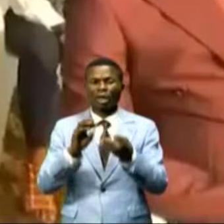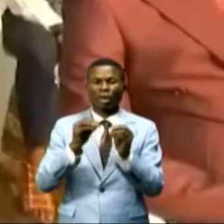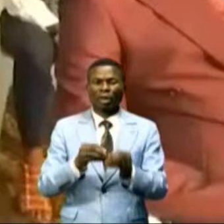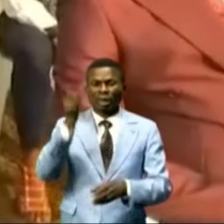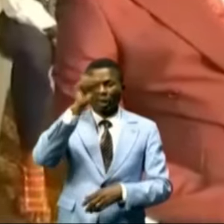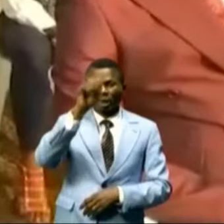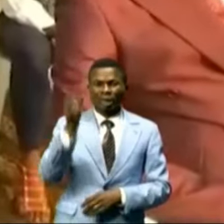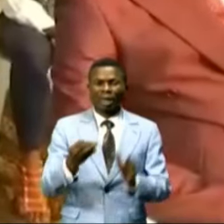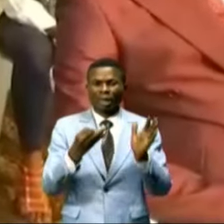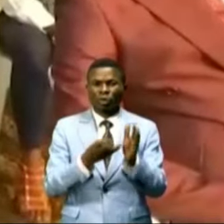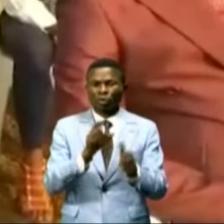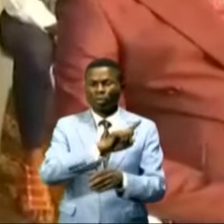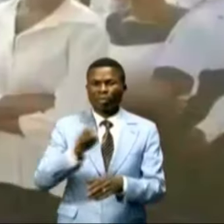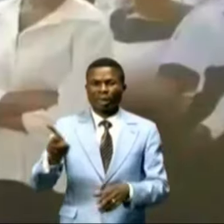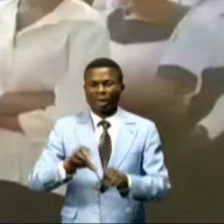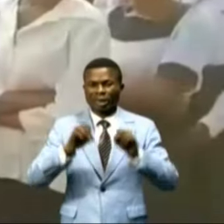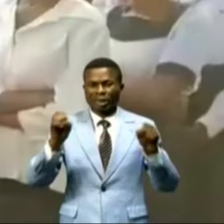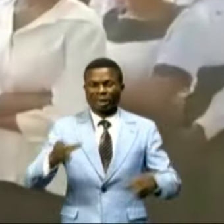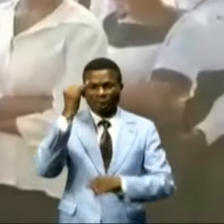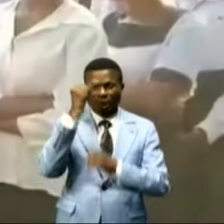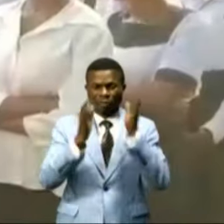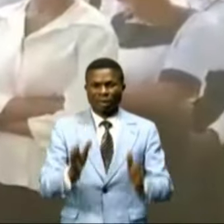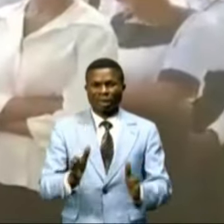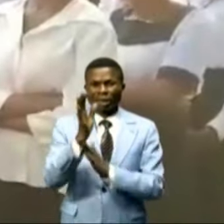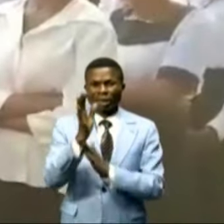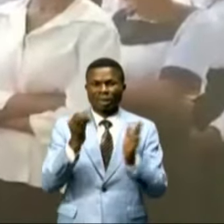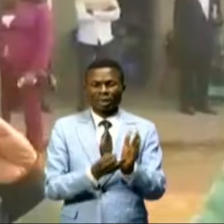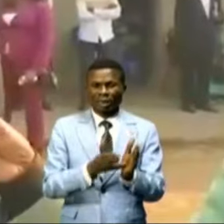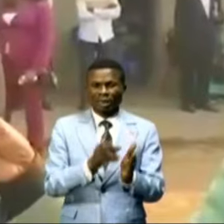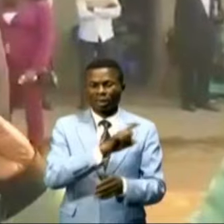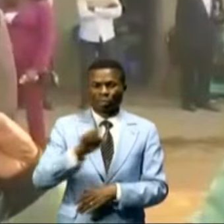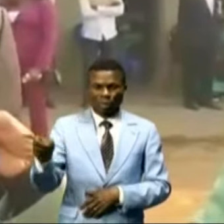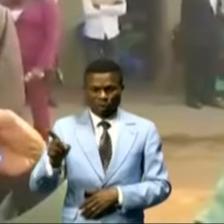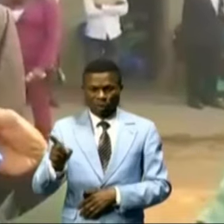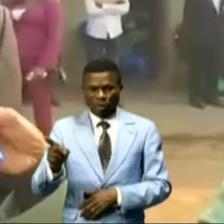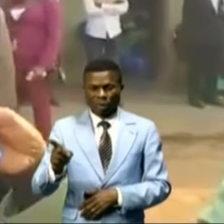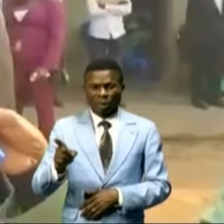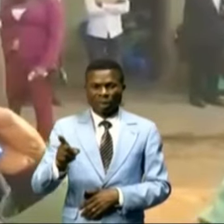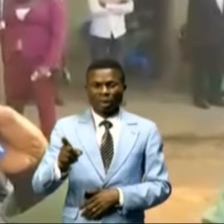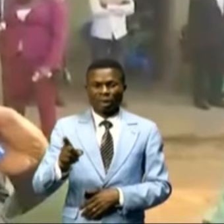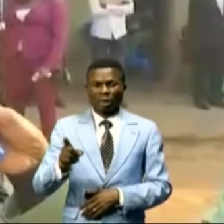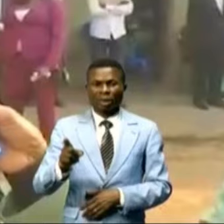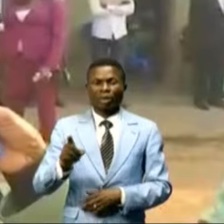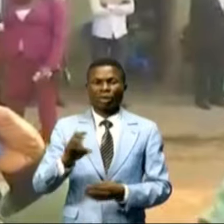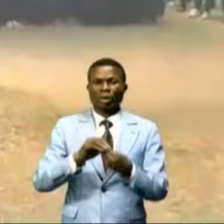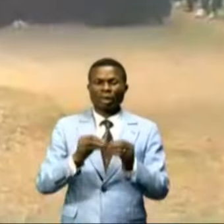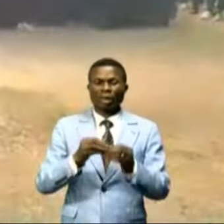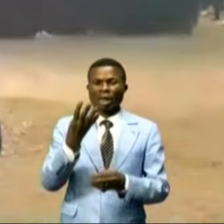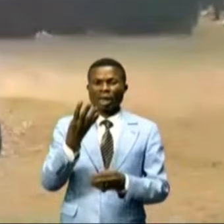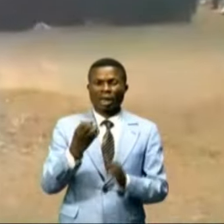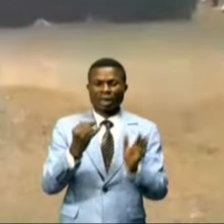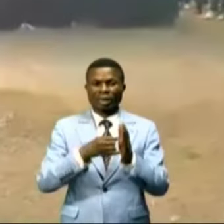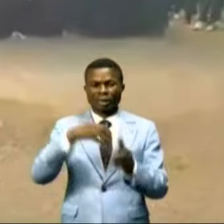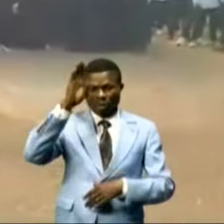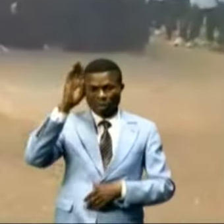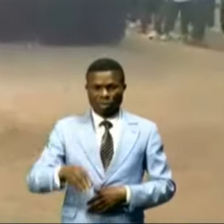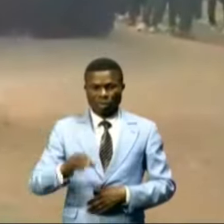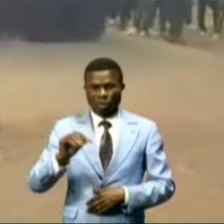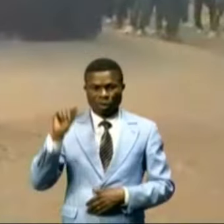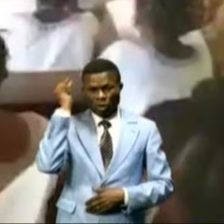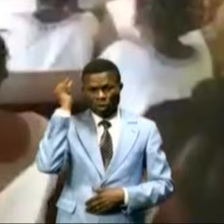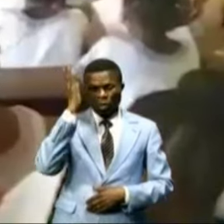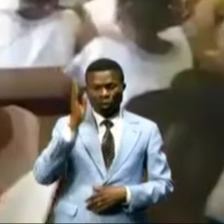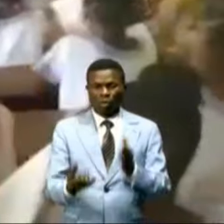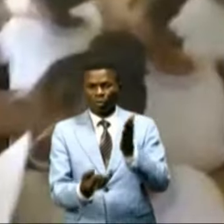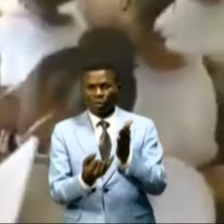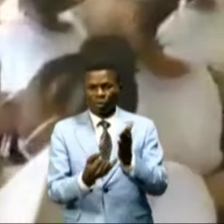050 candidats finalistes, dont 17 516 filles, soit un taux de 46%. Le gouverneur intérimaire a clôturé